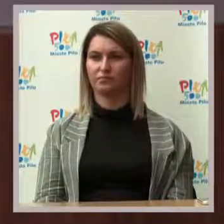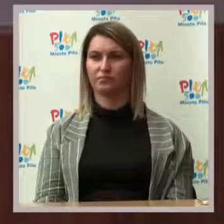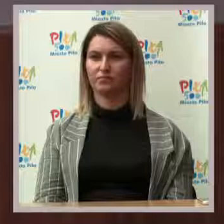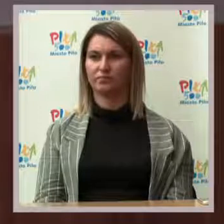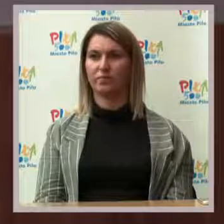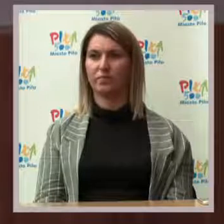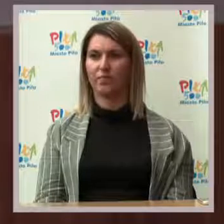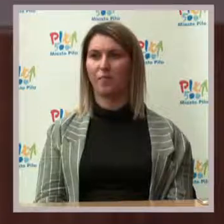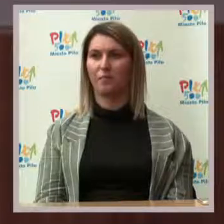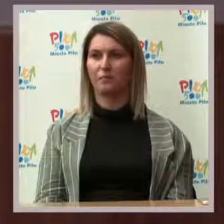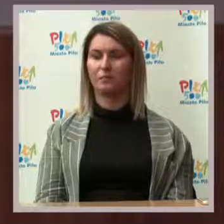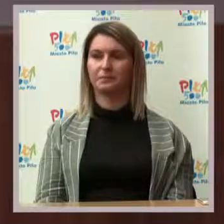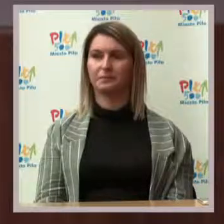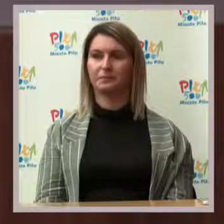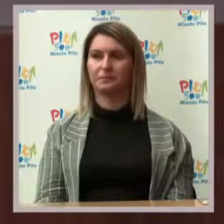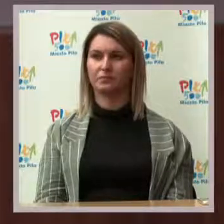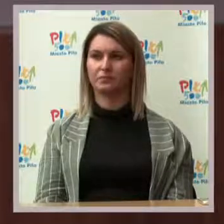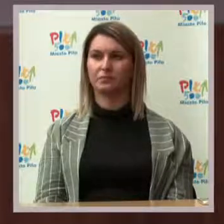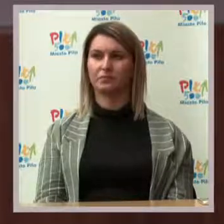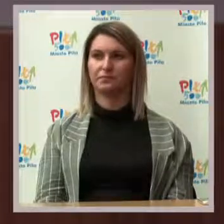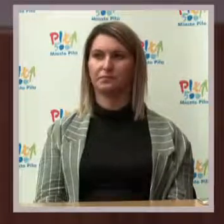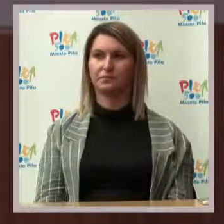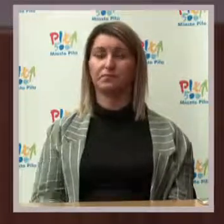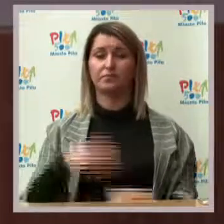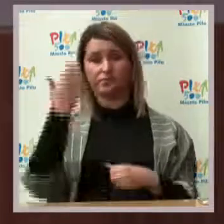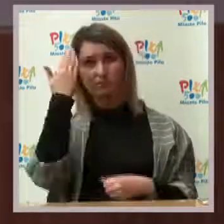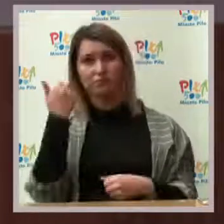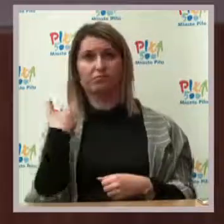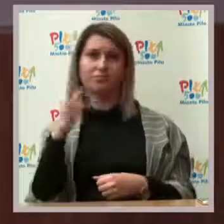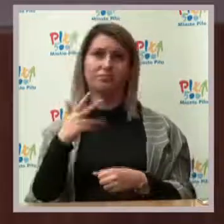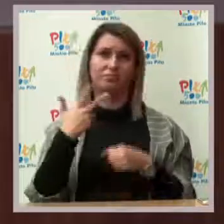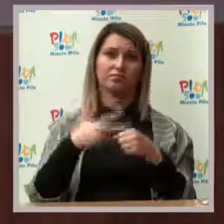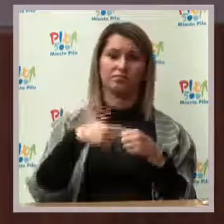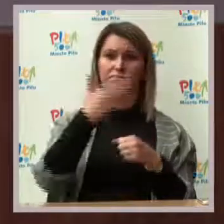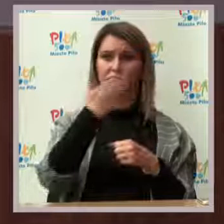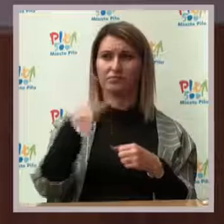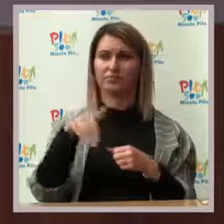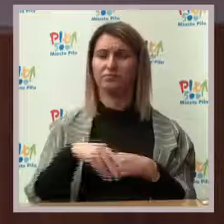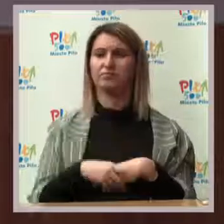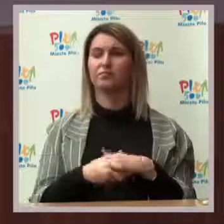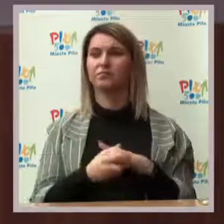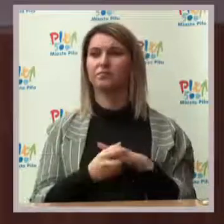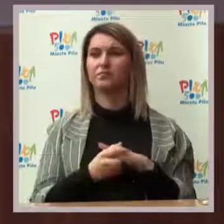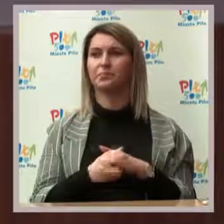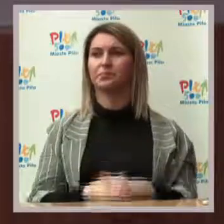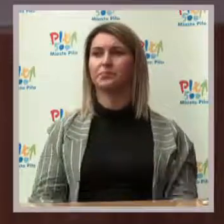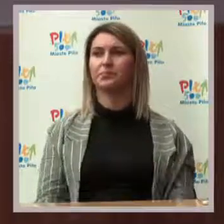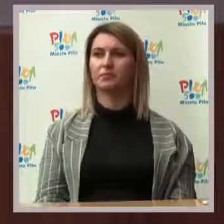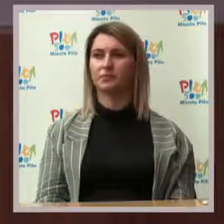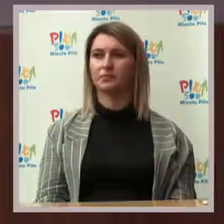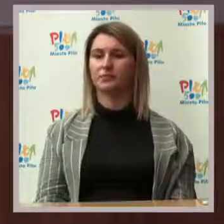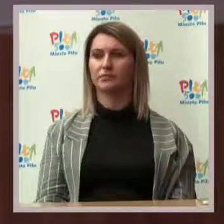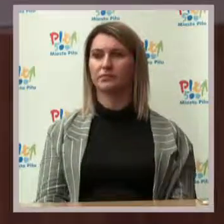czasach wynosiły około 30 milionów, a mówimy tylko o infrastrukturze tej zewnętrznej, jeszcze nie o wnętrzu,